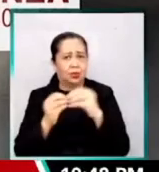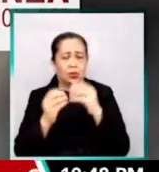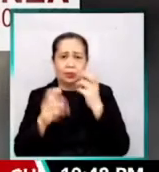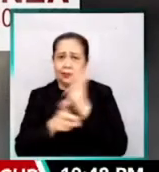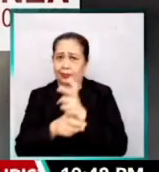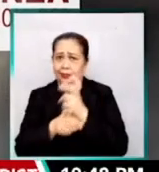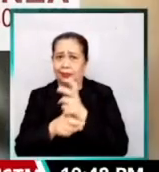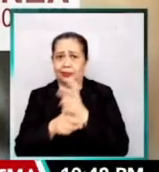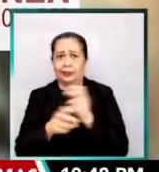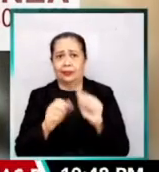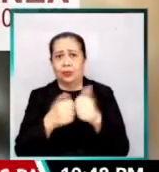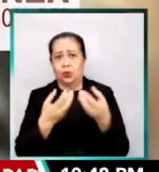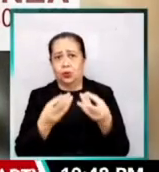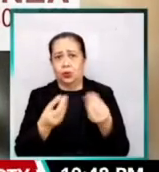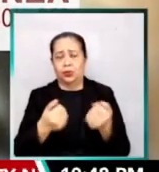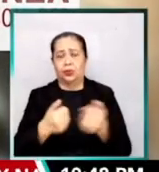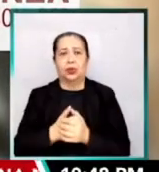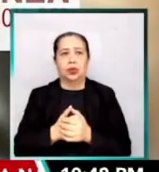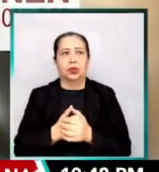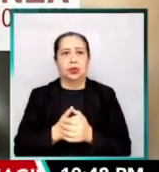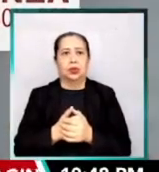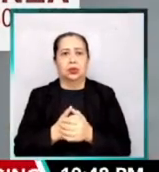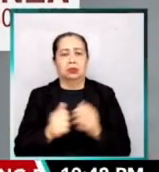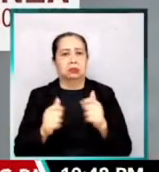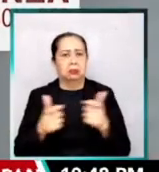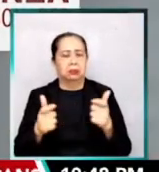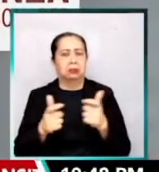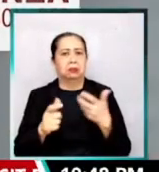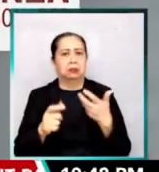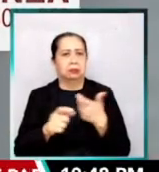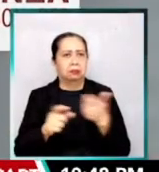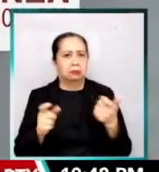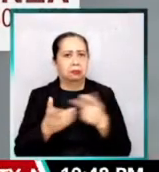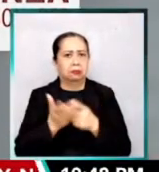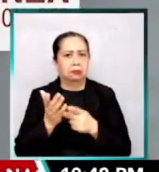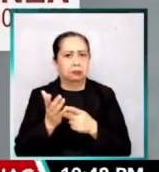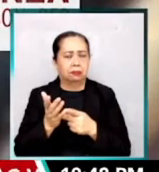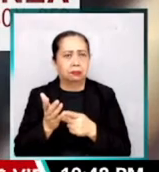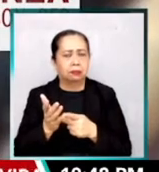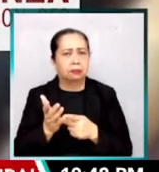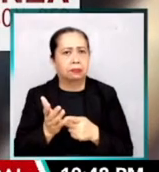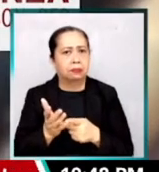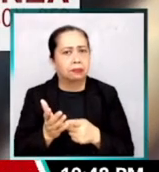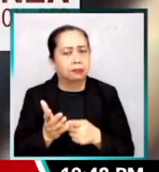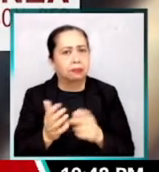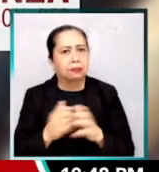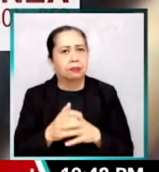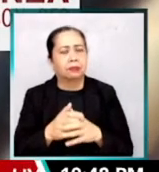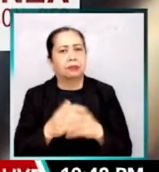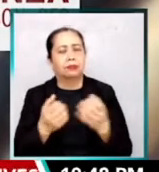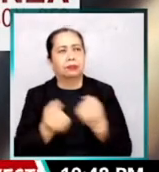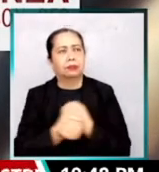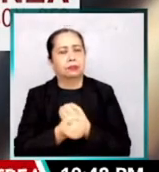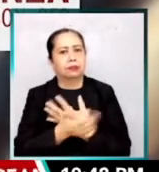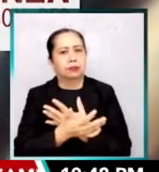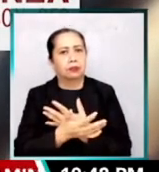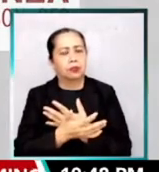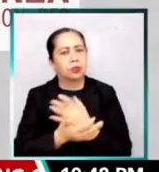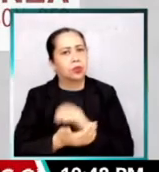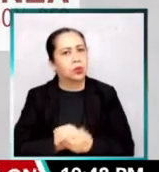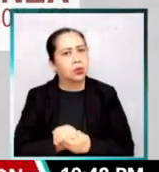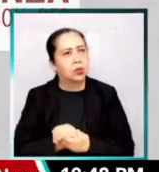Mas malaking component or ingredients na ng explosive. So, talaga